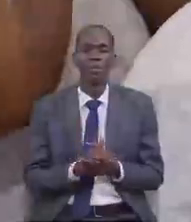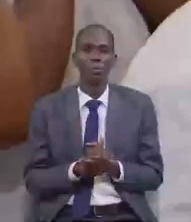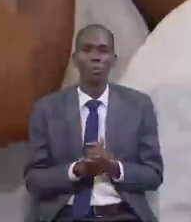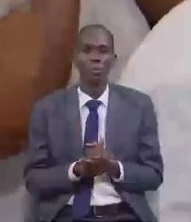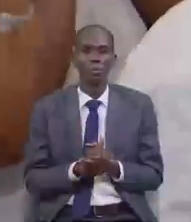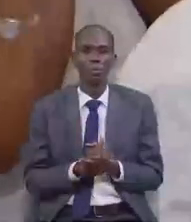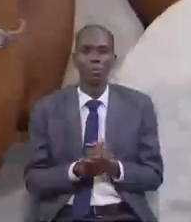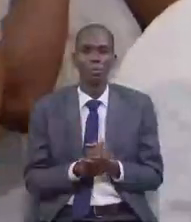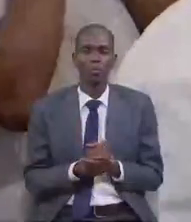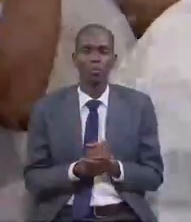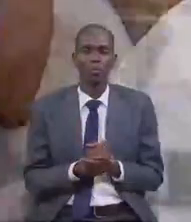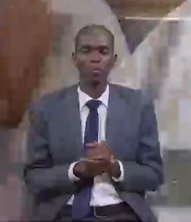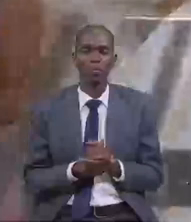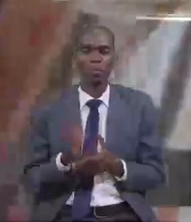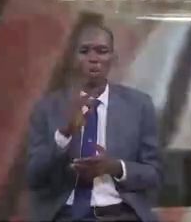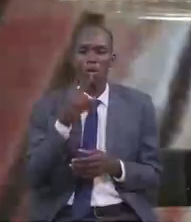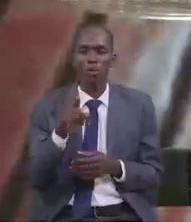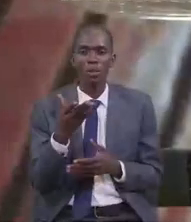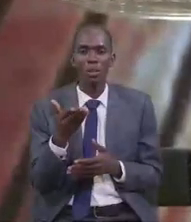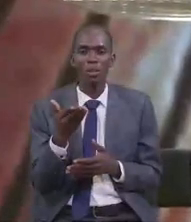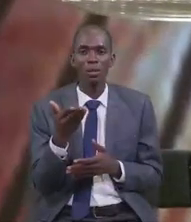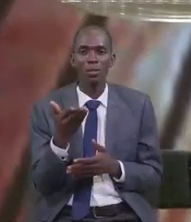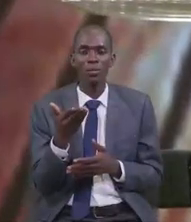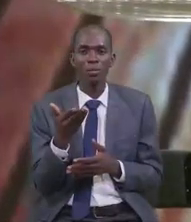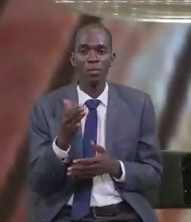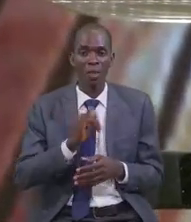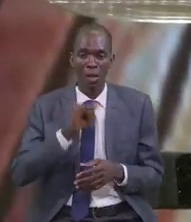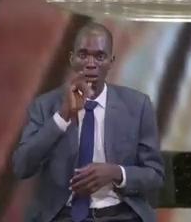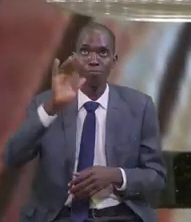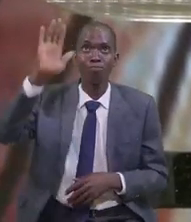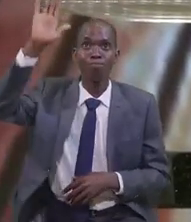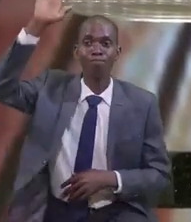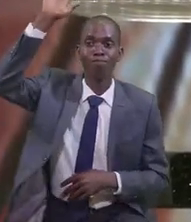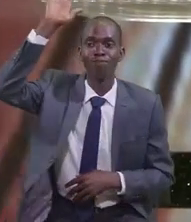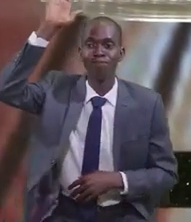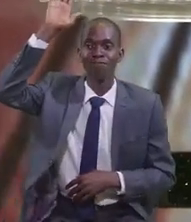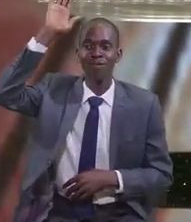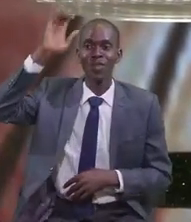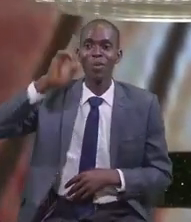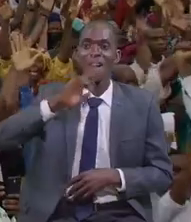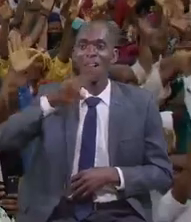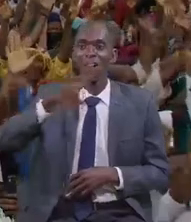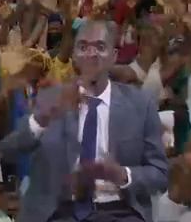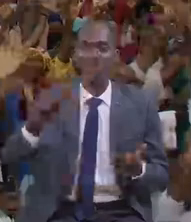Où êtes-vous? Moi, je lève ma main. Je dis, où êtes-vous?